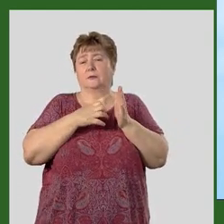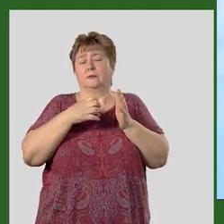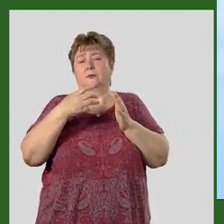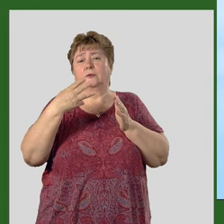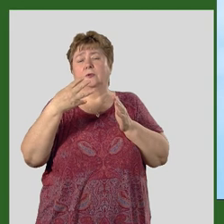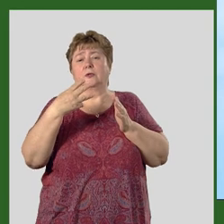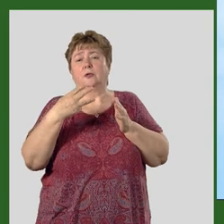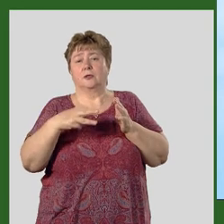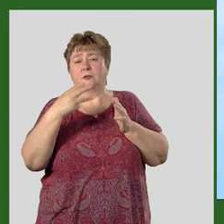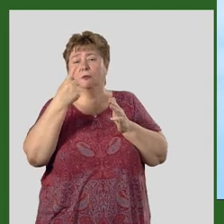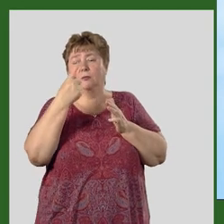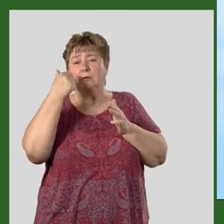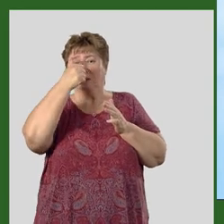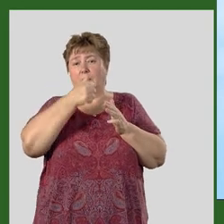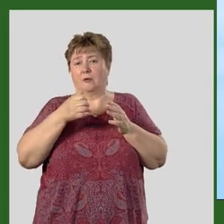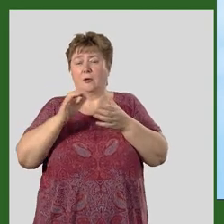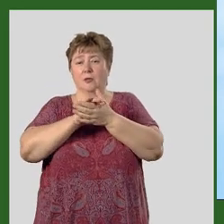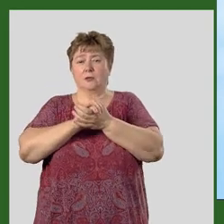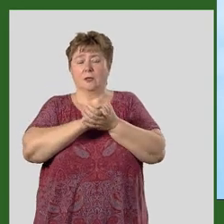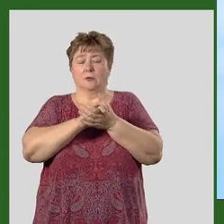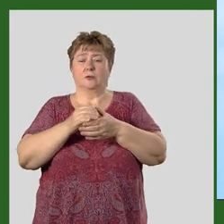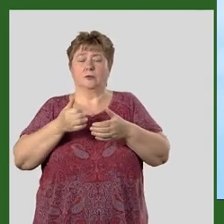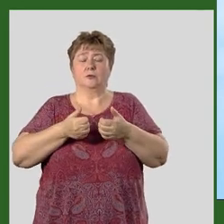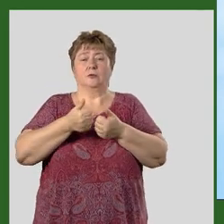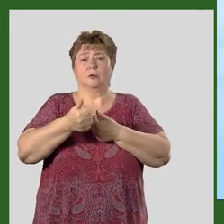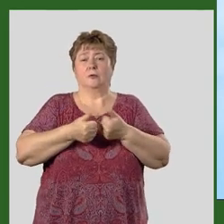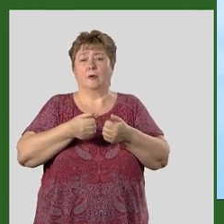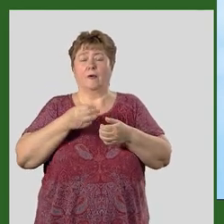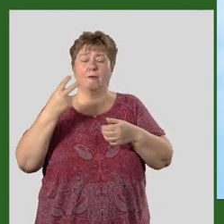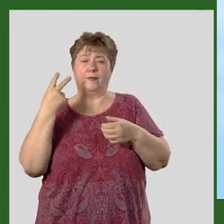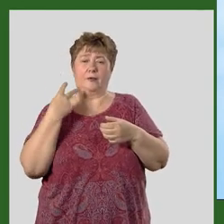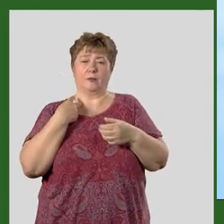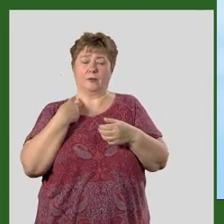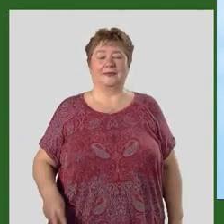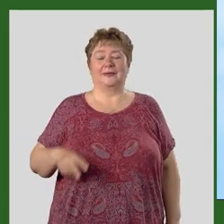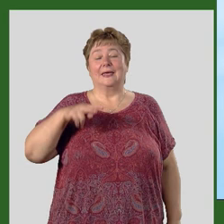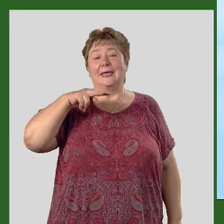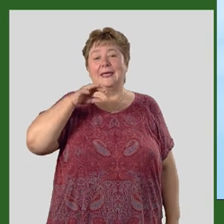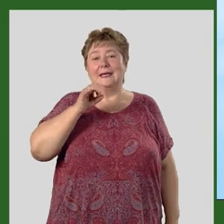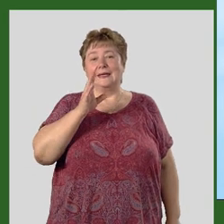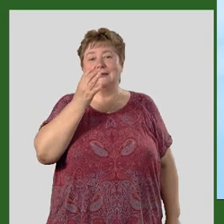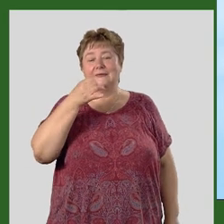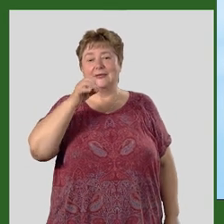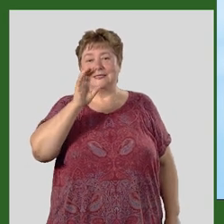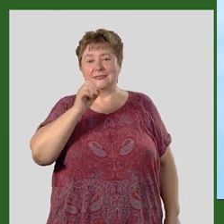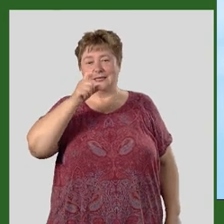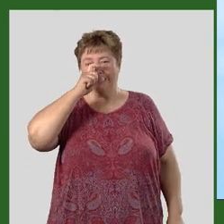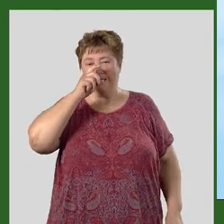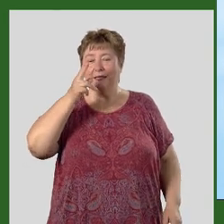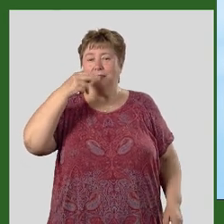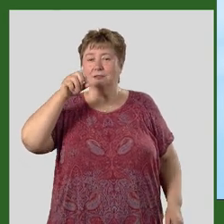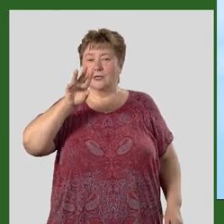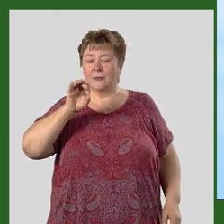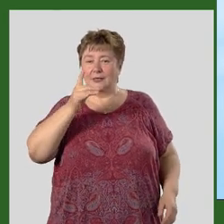1931 году. Содружество возглавляет Великобритания. Ливийская арабская